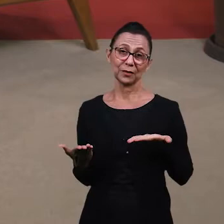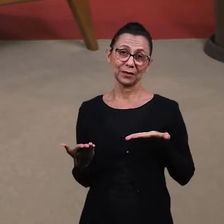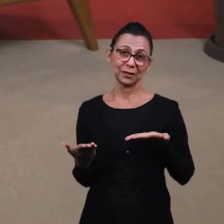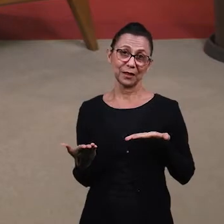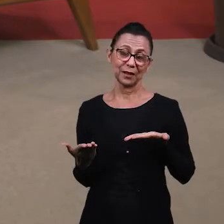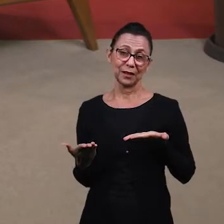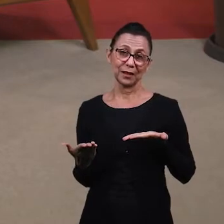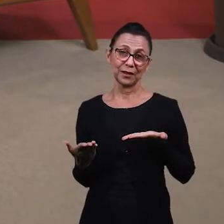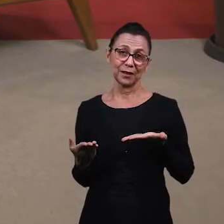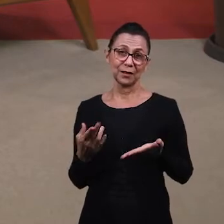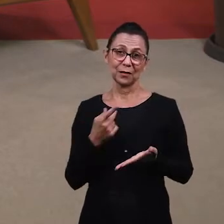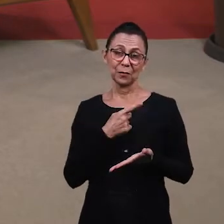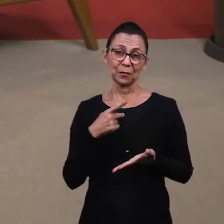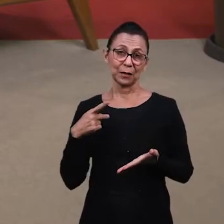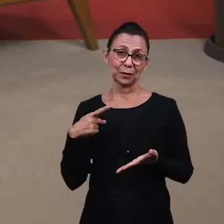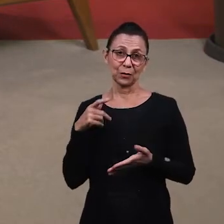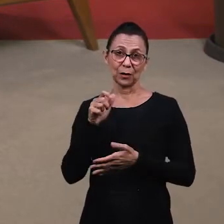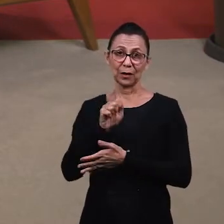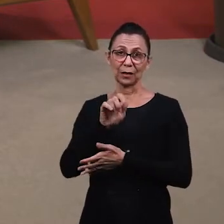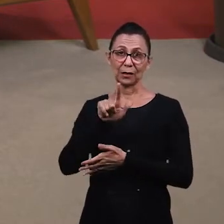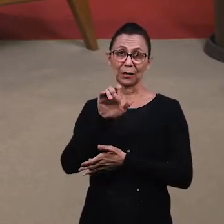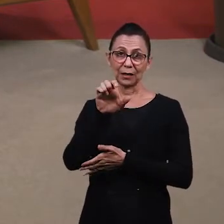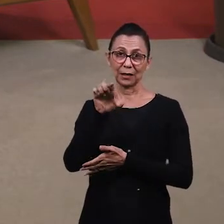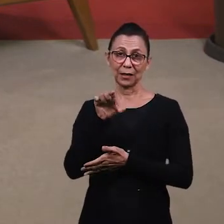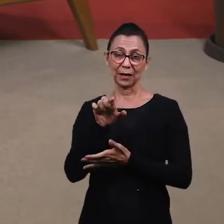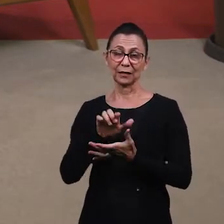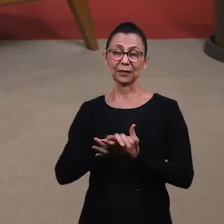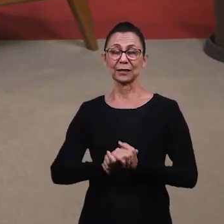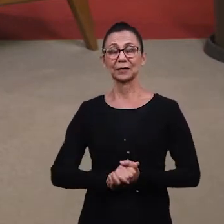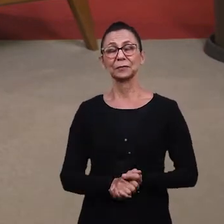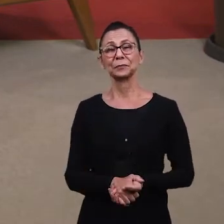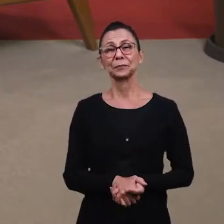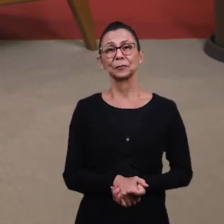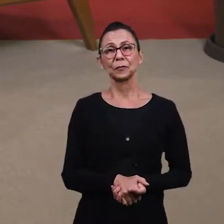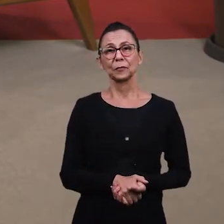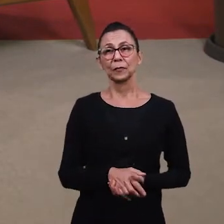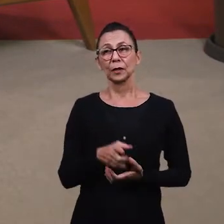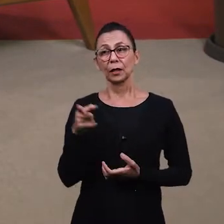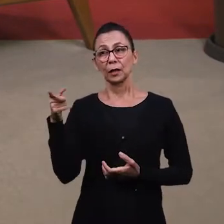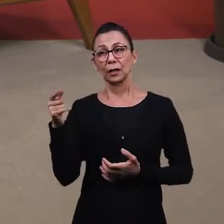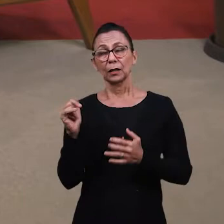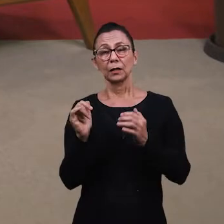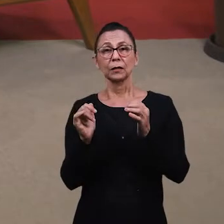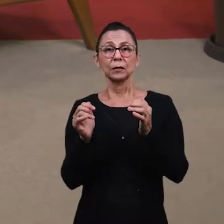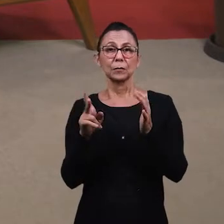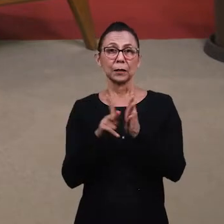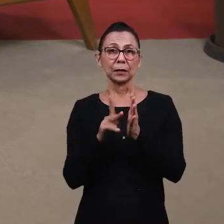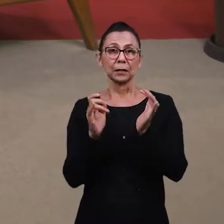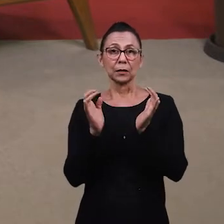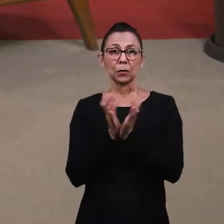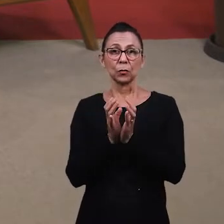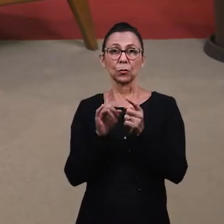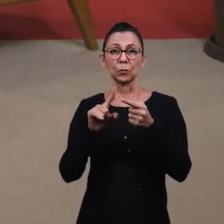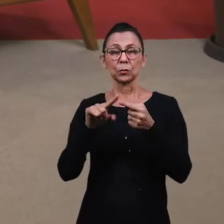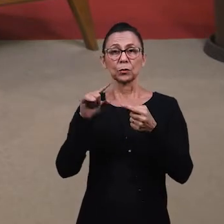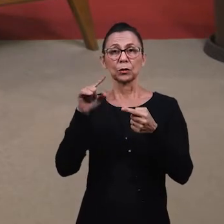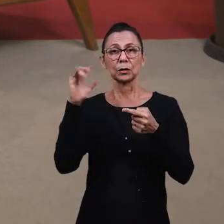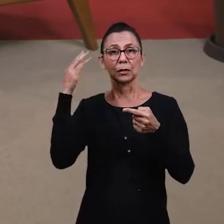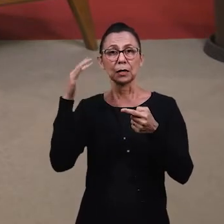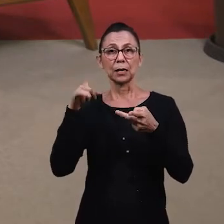il se référait à la réalité de cette époque. Donc, nous allons appeler ici notre